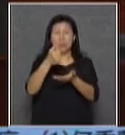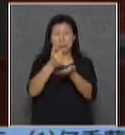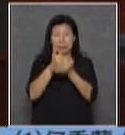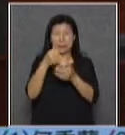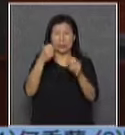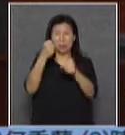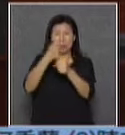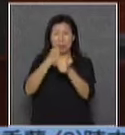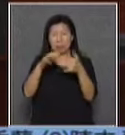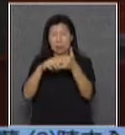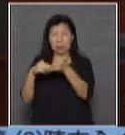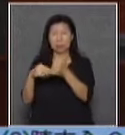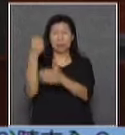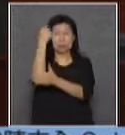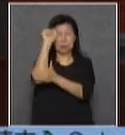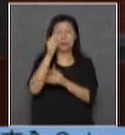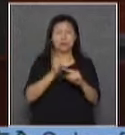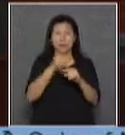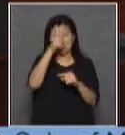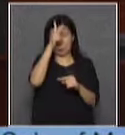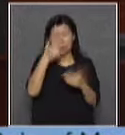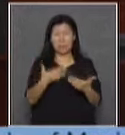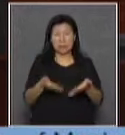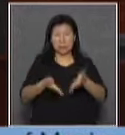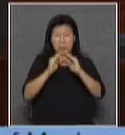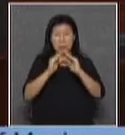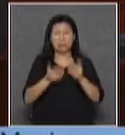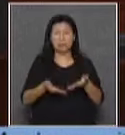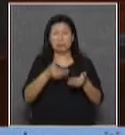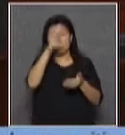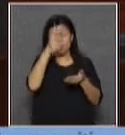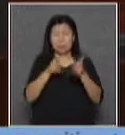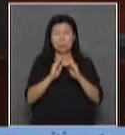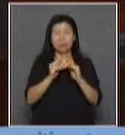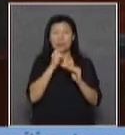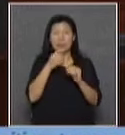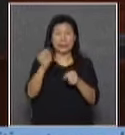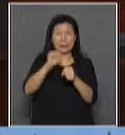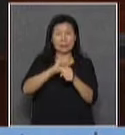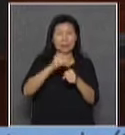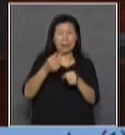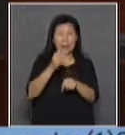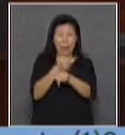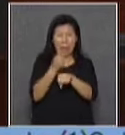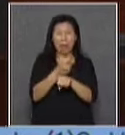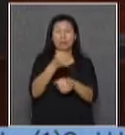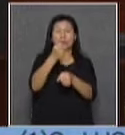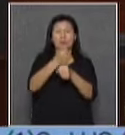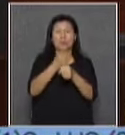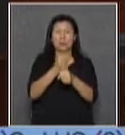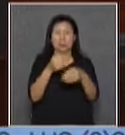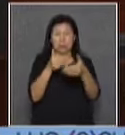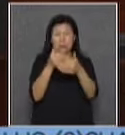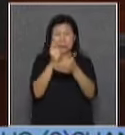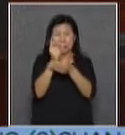嘅，係咪，因為呢個政府好多時呢就成立一啲嘅所謂編外職位臨時性質，嘩，最近呢兩